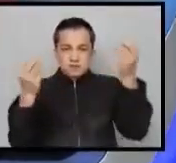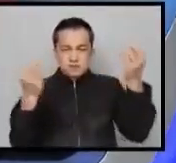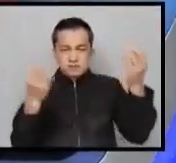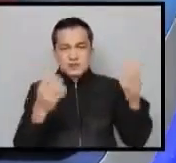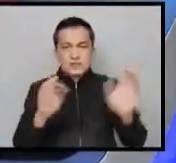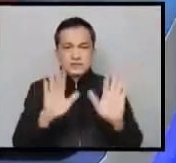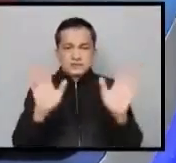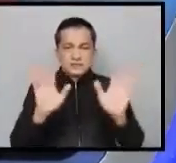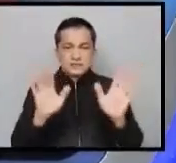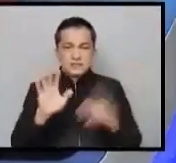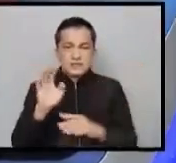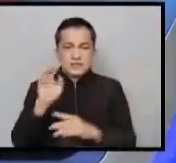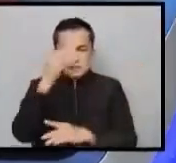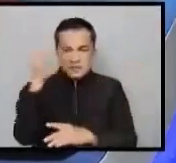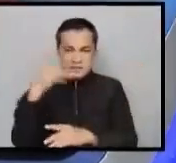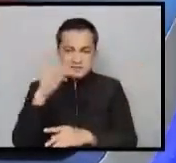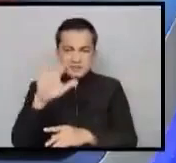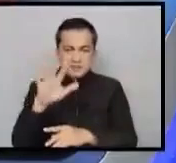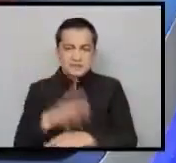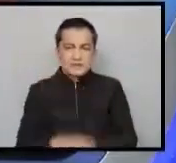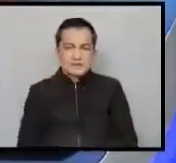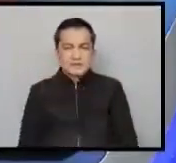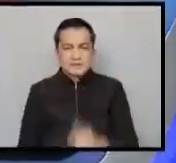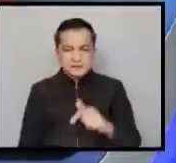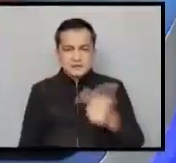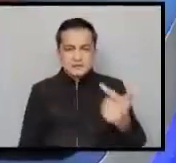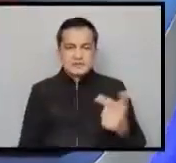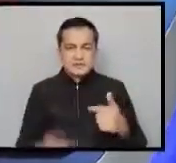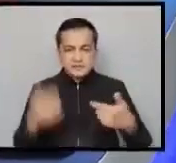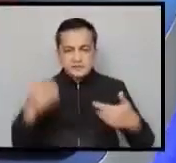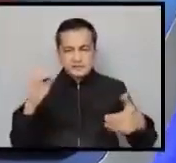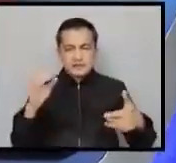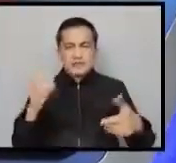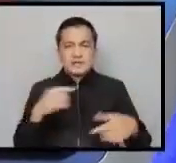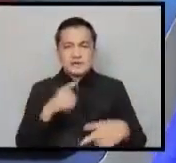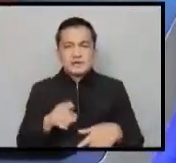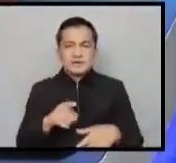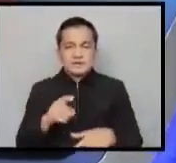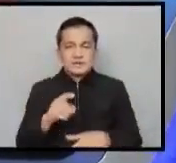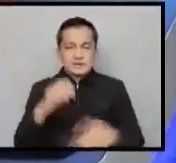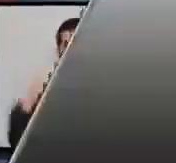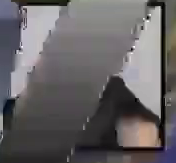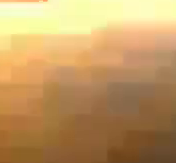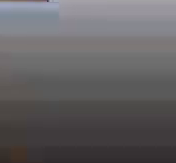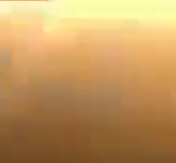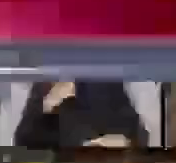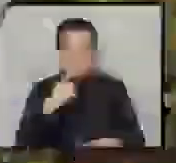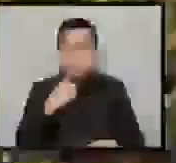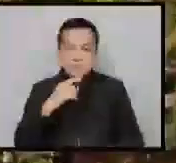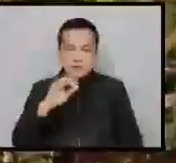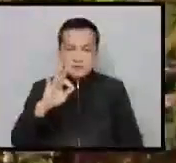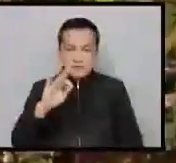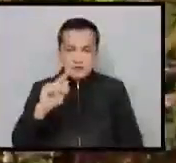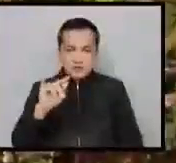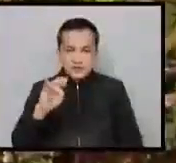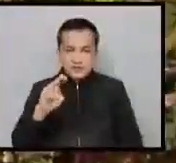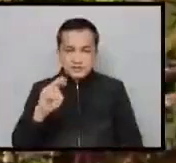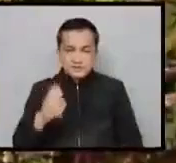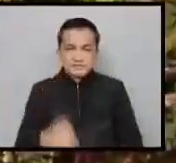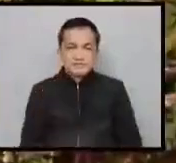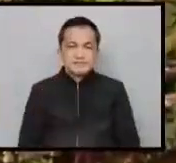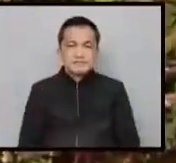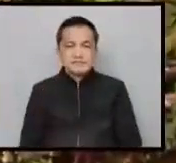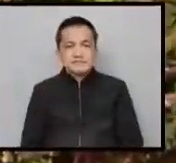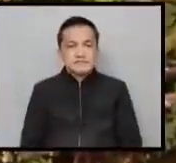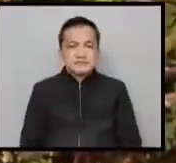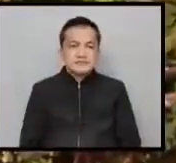Si Florence Paitoka ng PTV Cordillera sa report Live Rise and Shine Florence. Kadayan, magtatapos